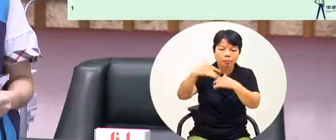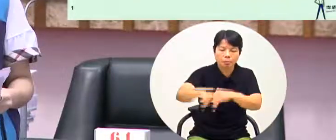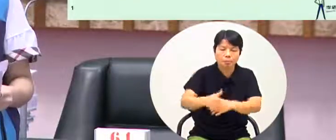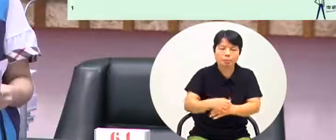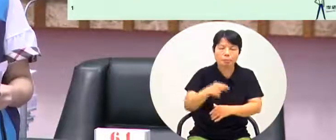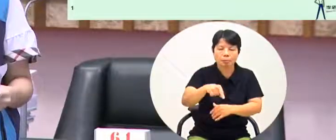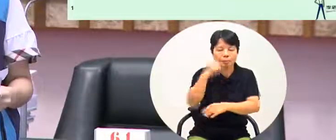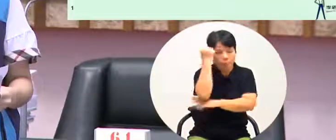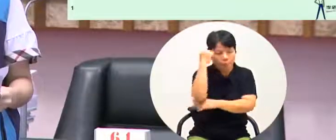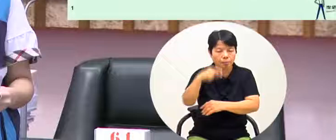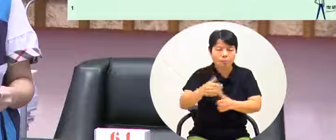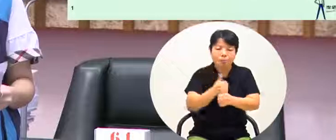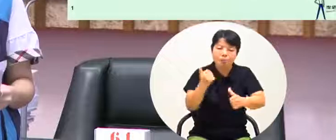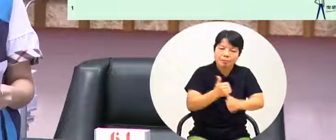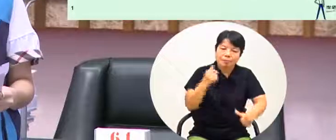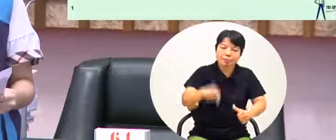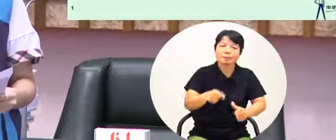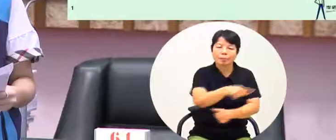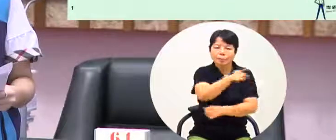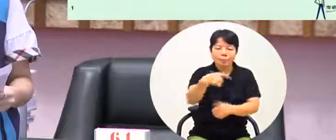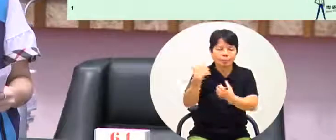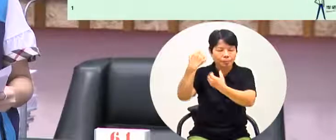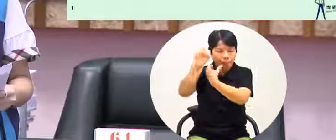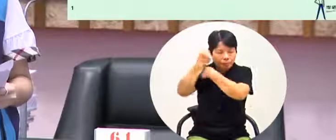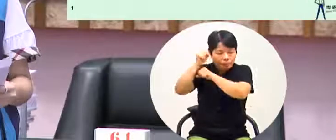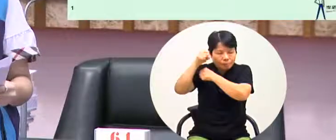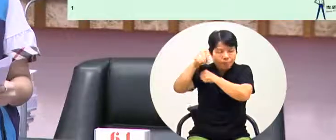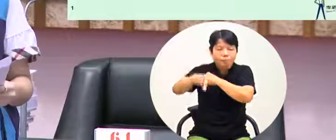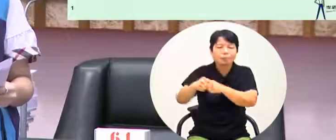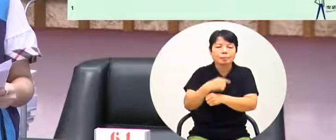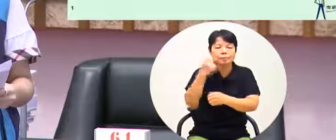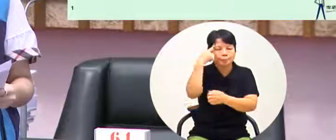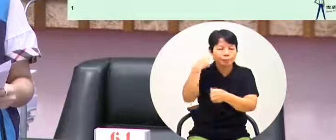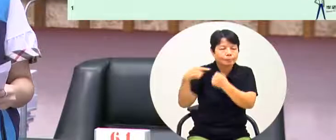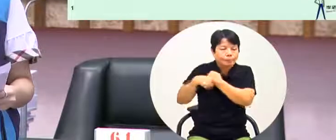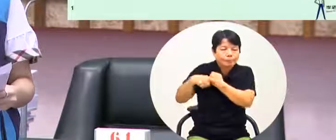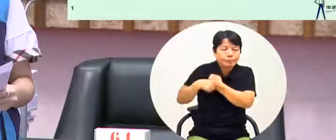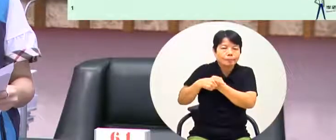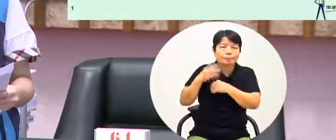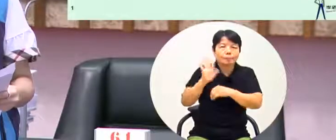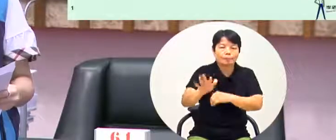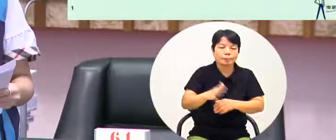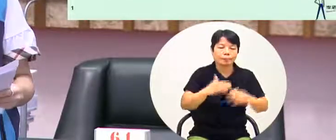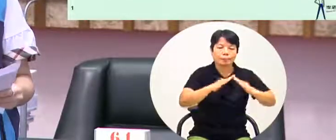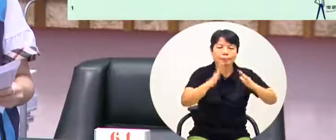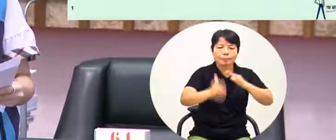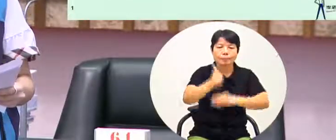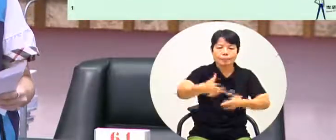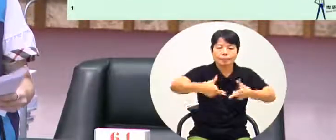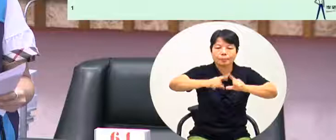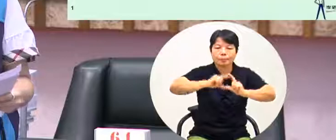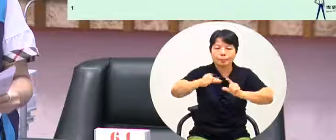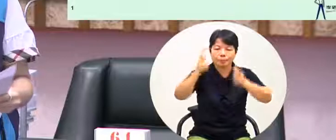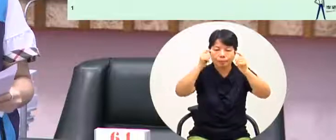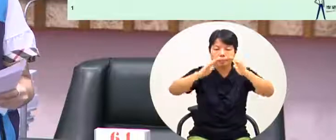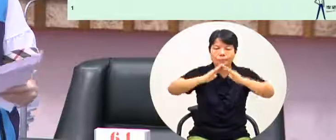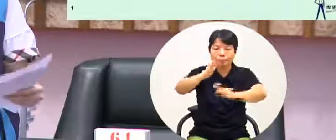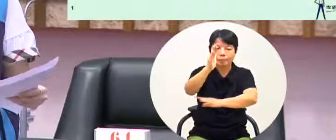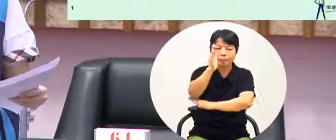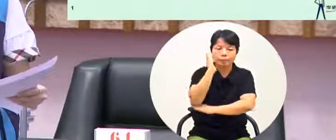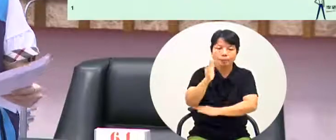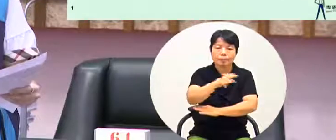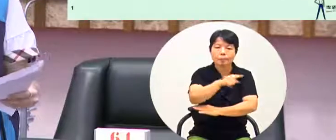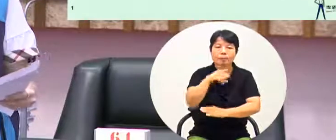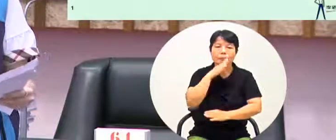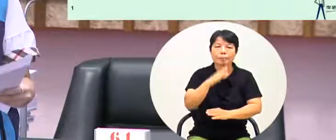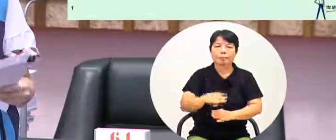哦，也想尽了办法。那当时市长的答复是说，高雄市的租屋不像其他的都市一样，就是我